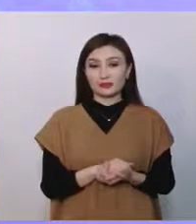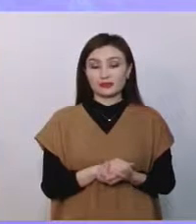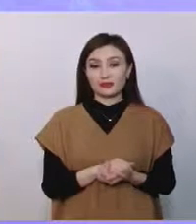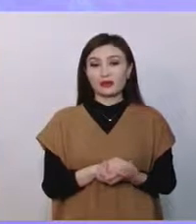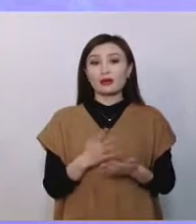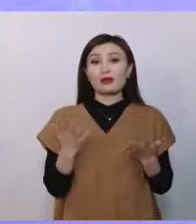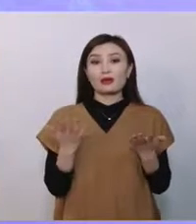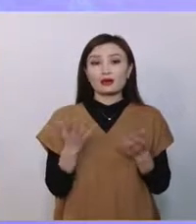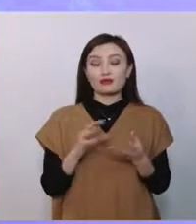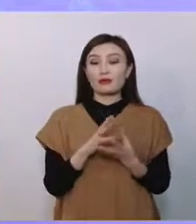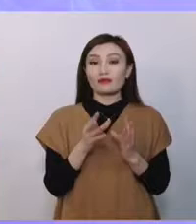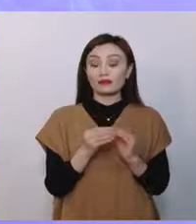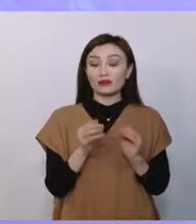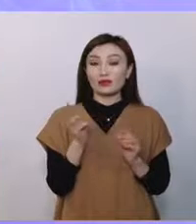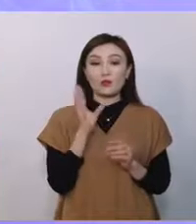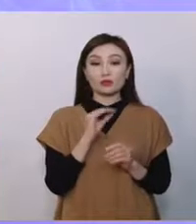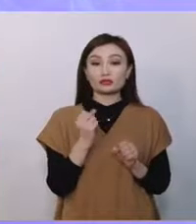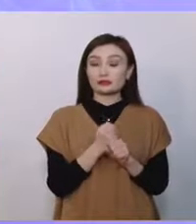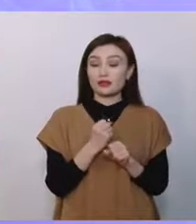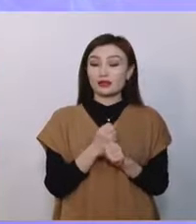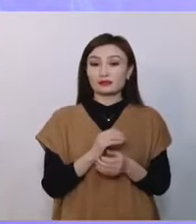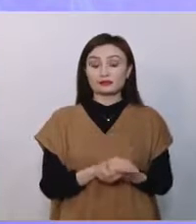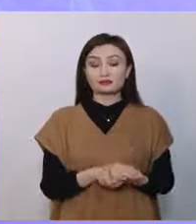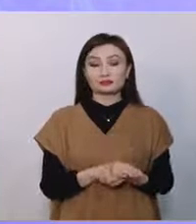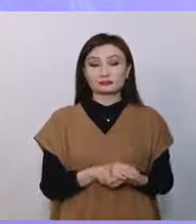какой вывод мы можем сделать